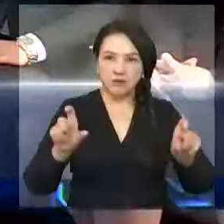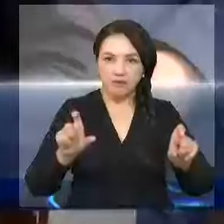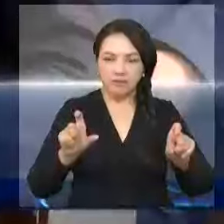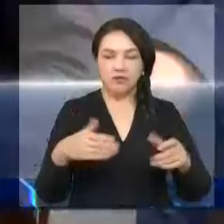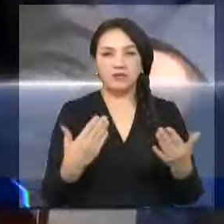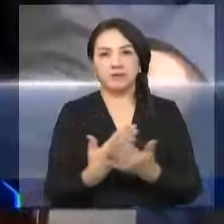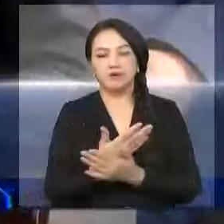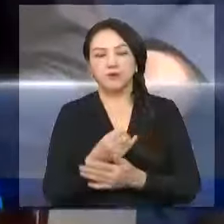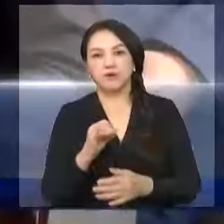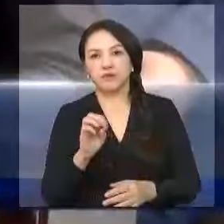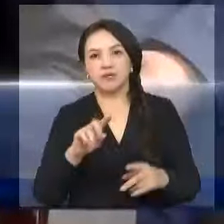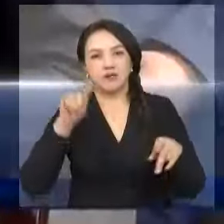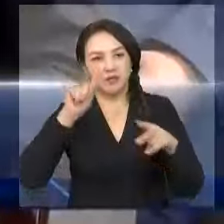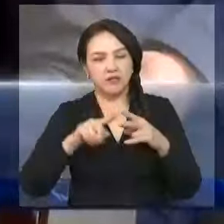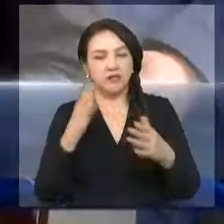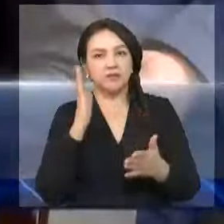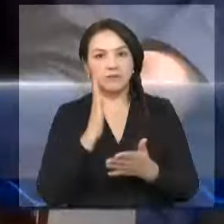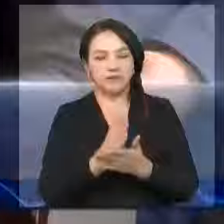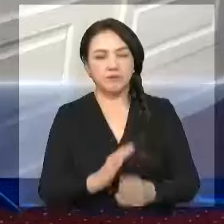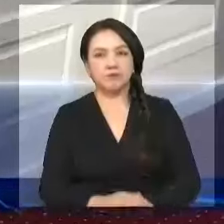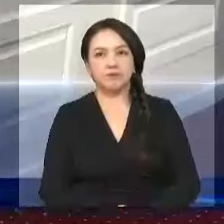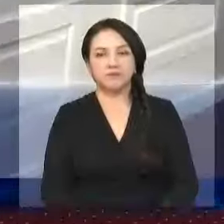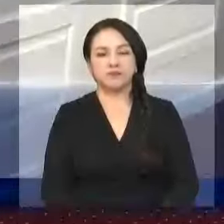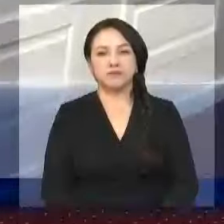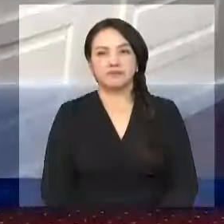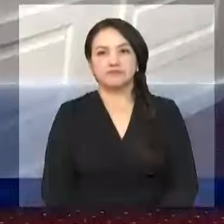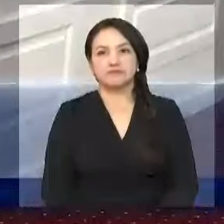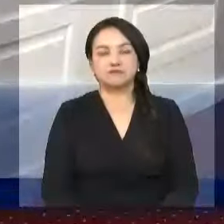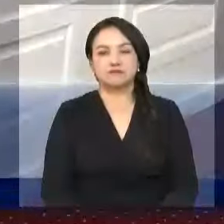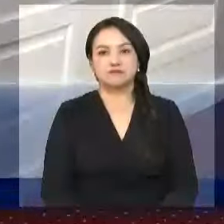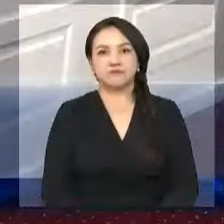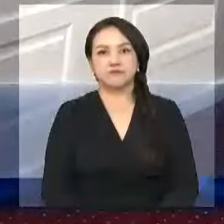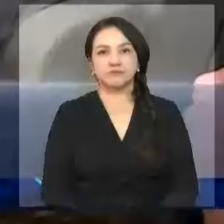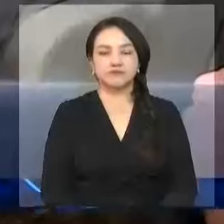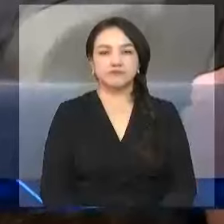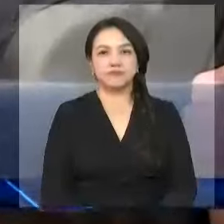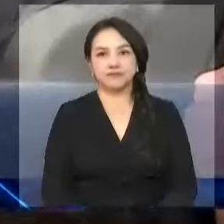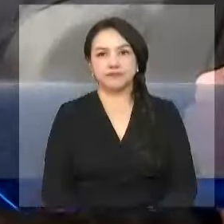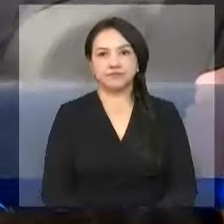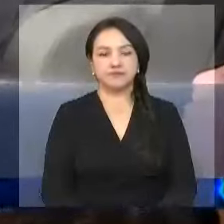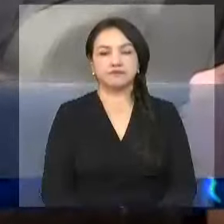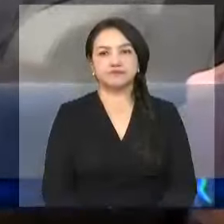оснащены современным оборудованием и технологиями. Владимир Федотов, также Алимжан, Азамат Сауханов, телеканал Актюбе.